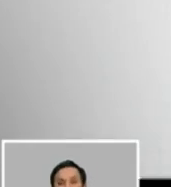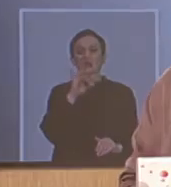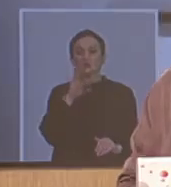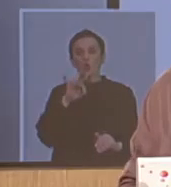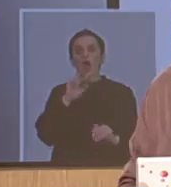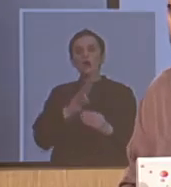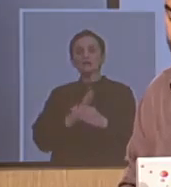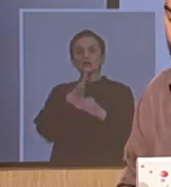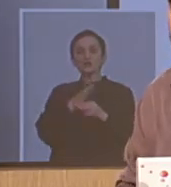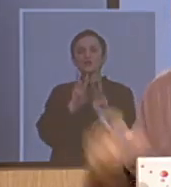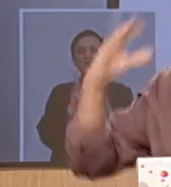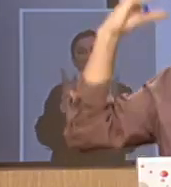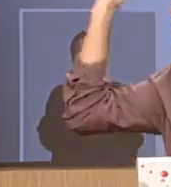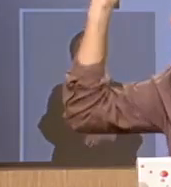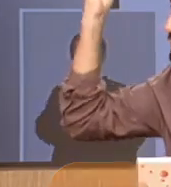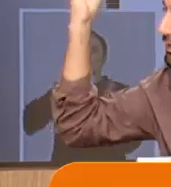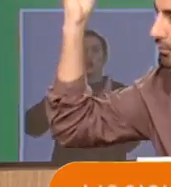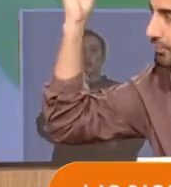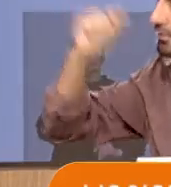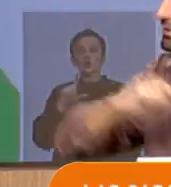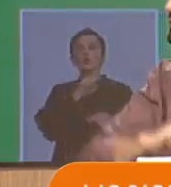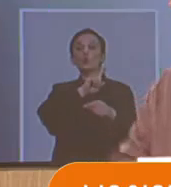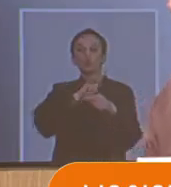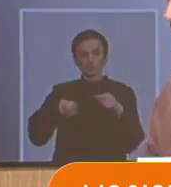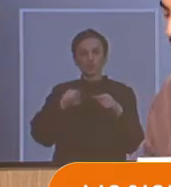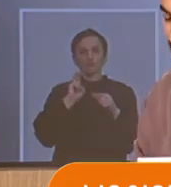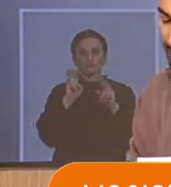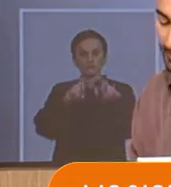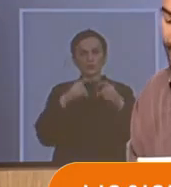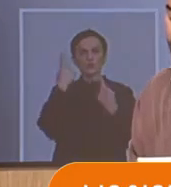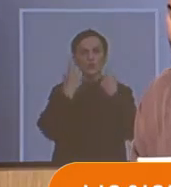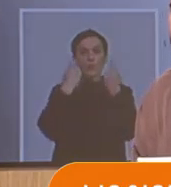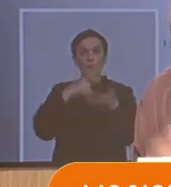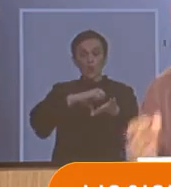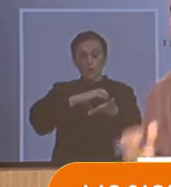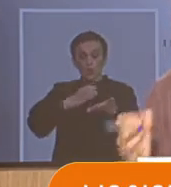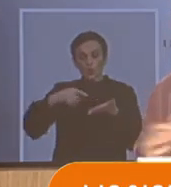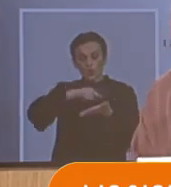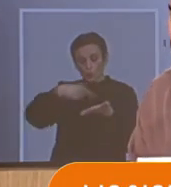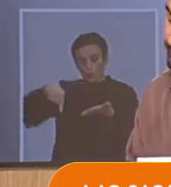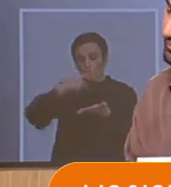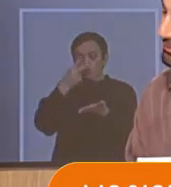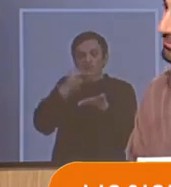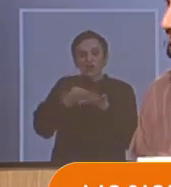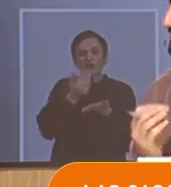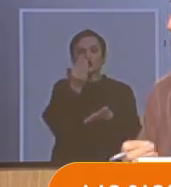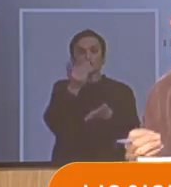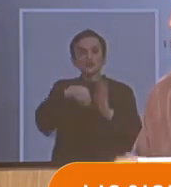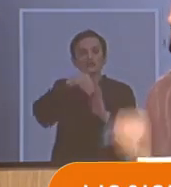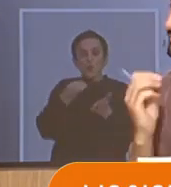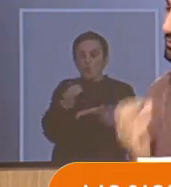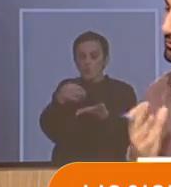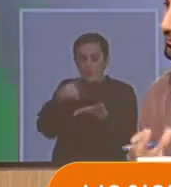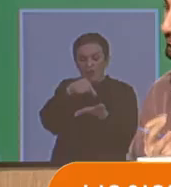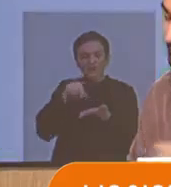სავალდებულო, რომლის დარღვევებიც გვახსოვს ჩვენ ძალიან ხშირად. რა წესები არსებობს ხმის მიცემის პროცესში,